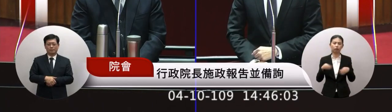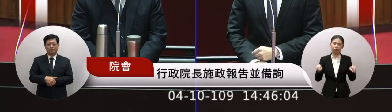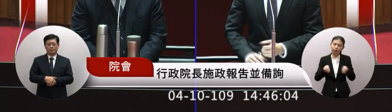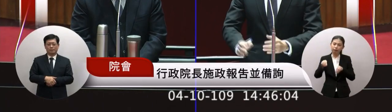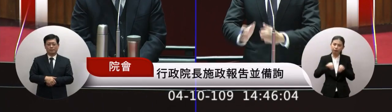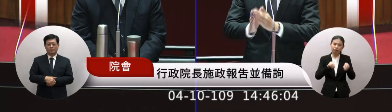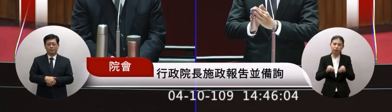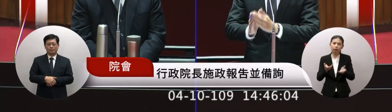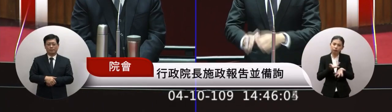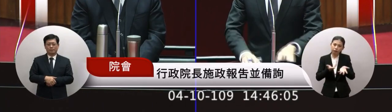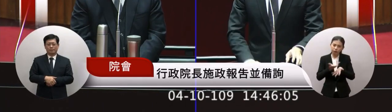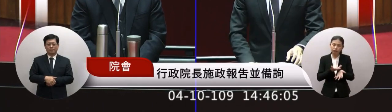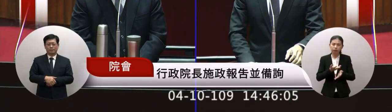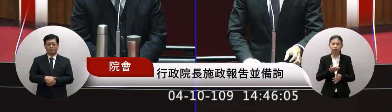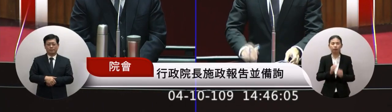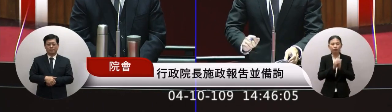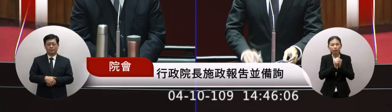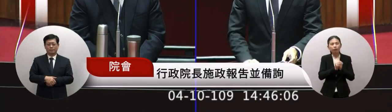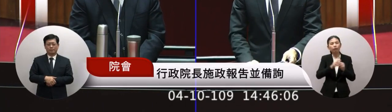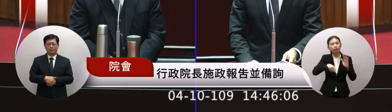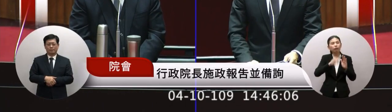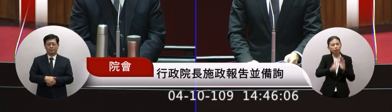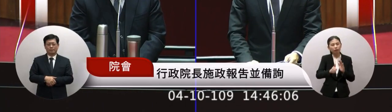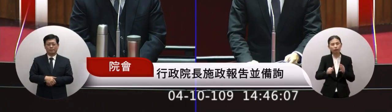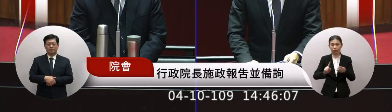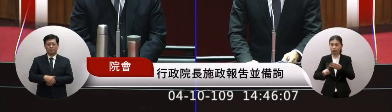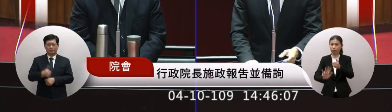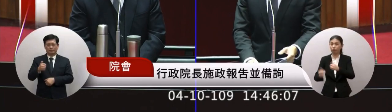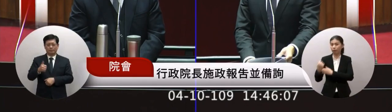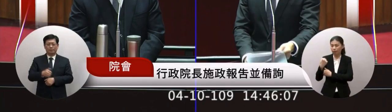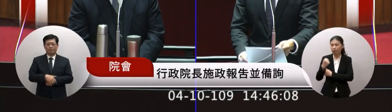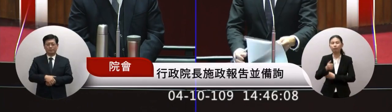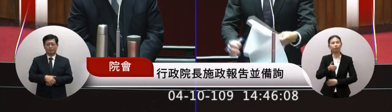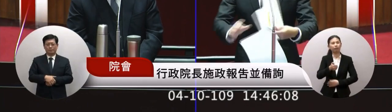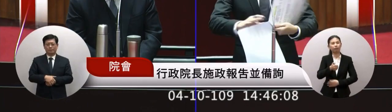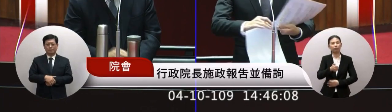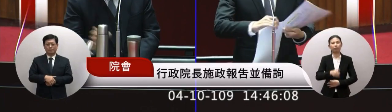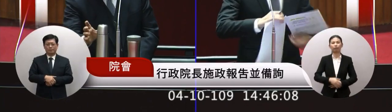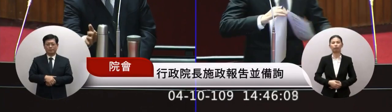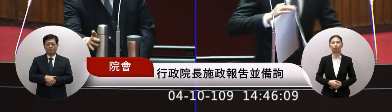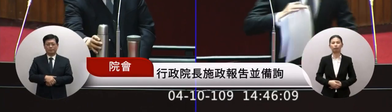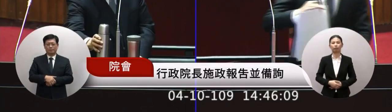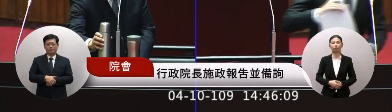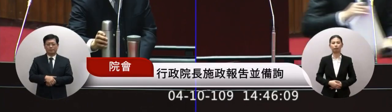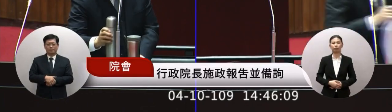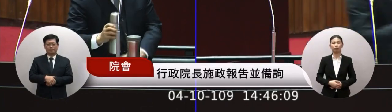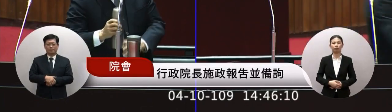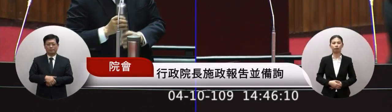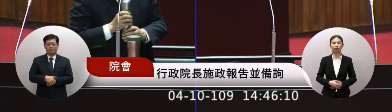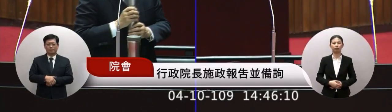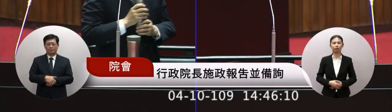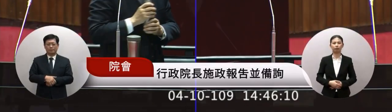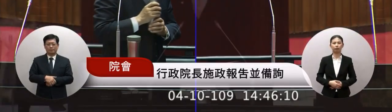斗出力啦吼，再拜托院长啊，诸位嘛爱继续加油啦吼，多谢， 好，多谢， 是。